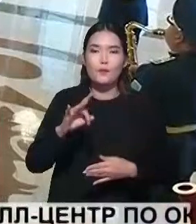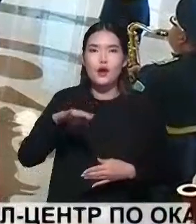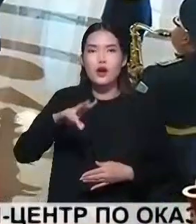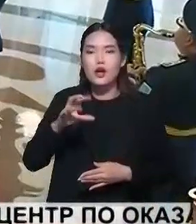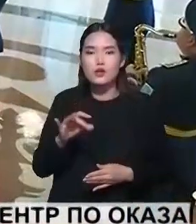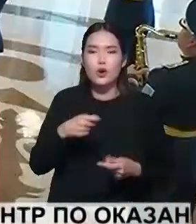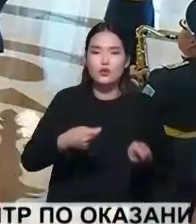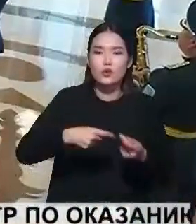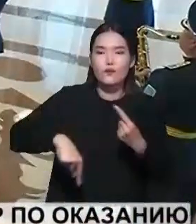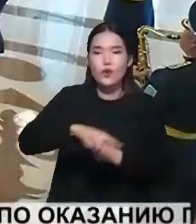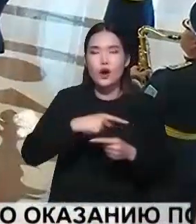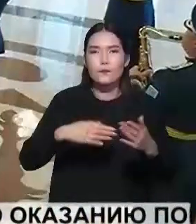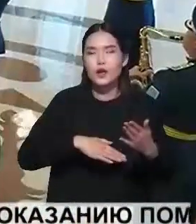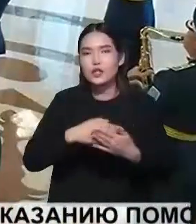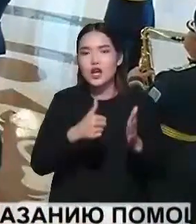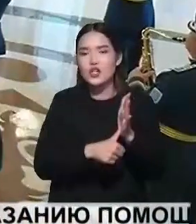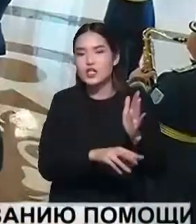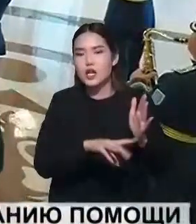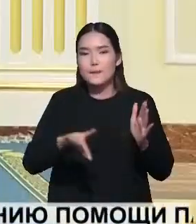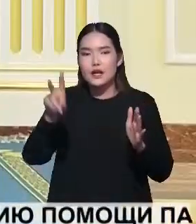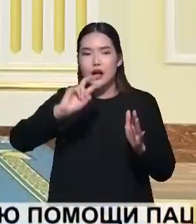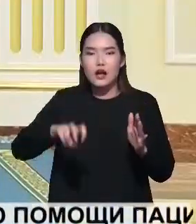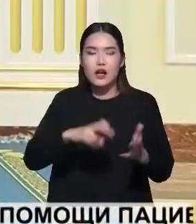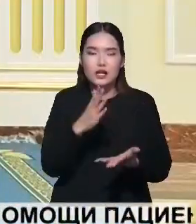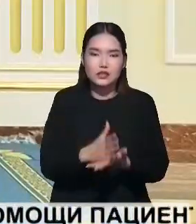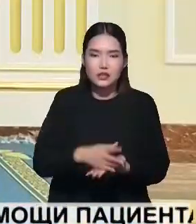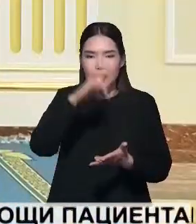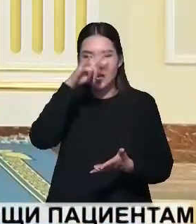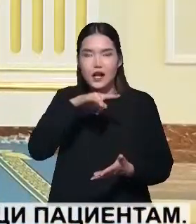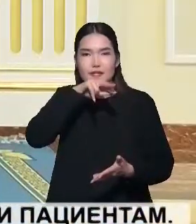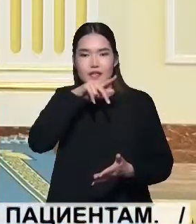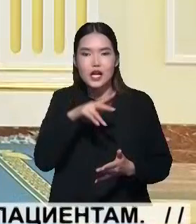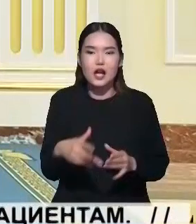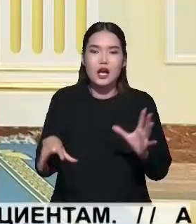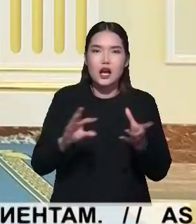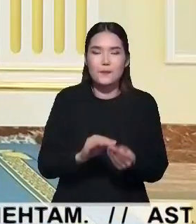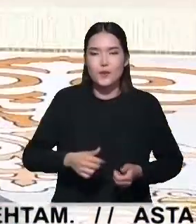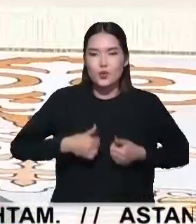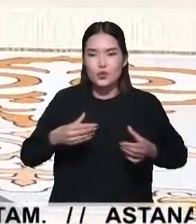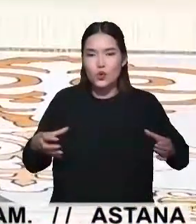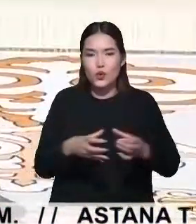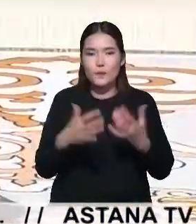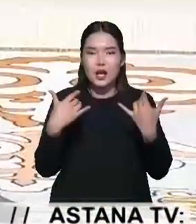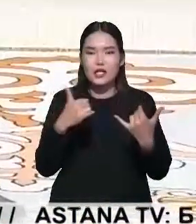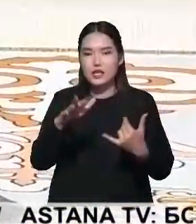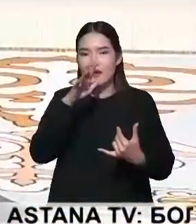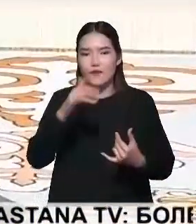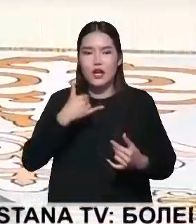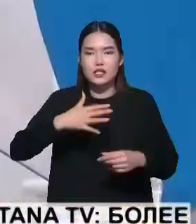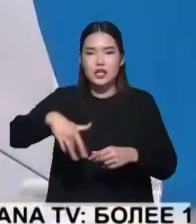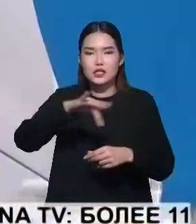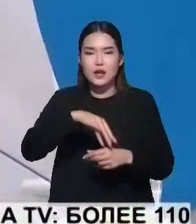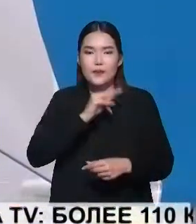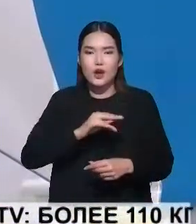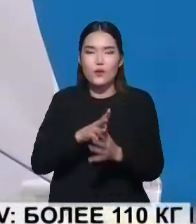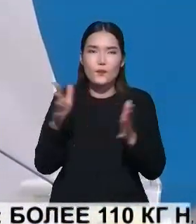товарооборота достиг 6 миллиардов долларов, и, по мнению лидера Казахстана, это результат совместных усилий. В настоящее время в нашей стране работают более